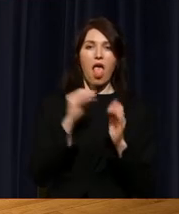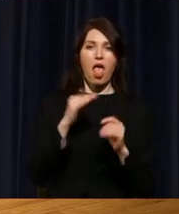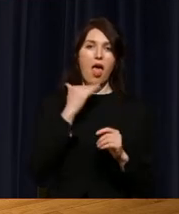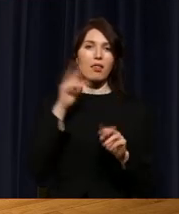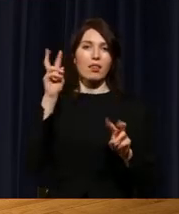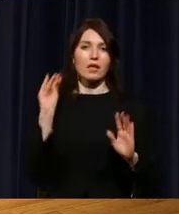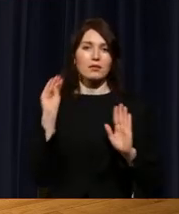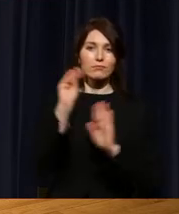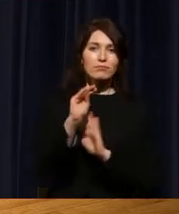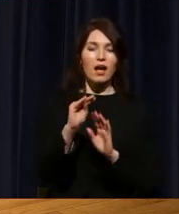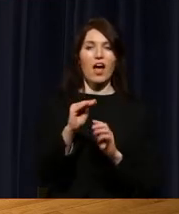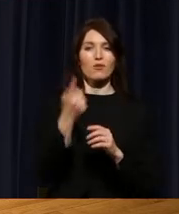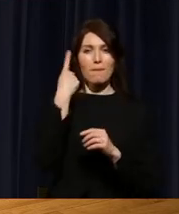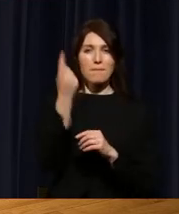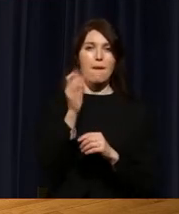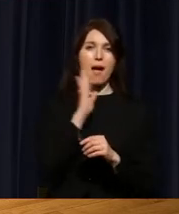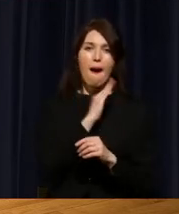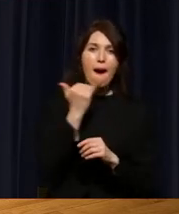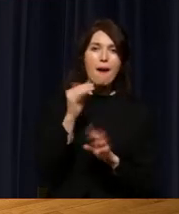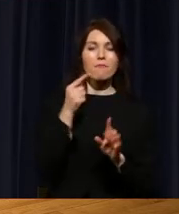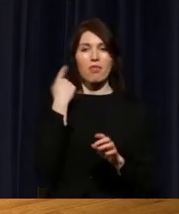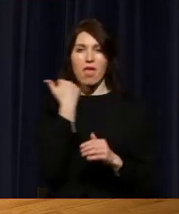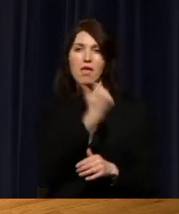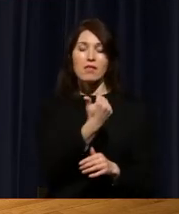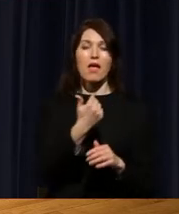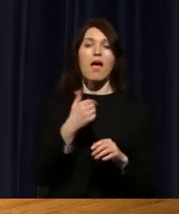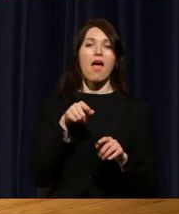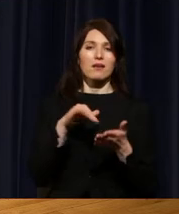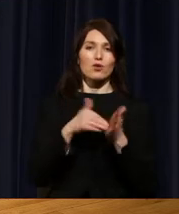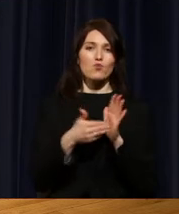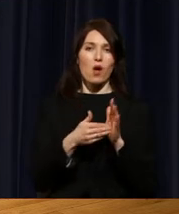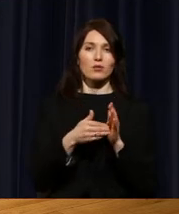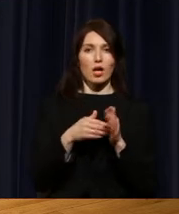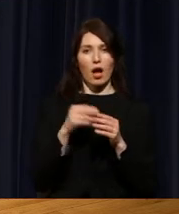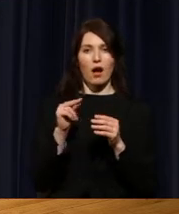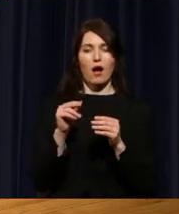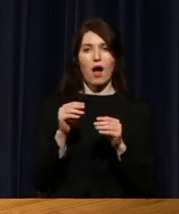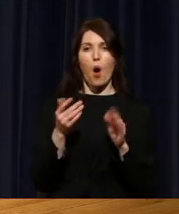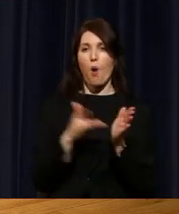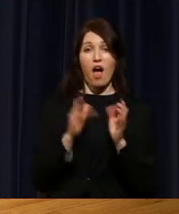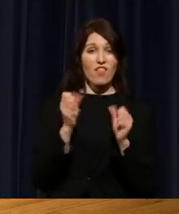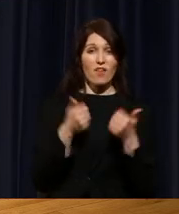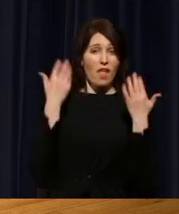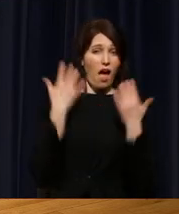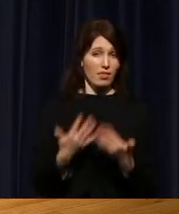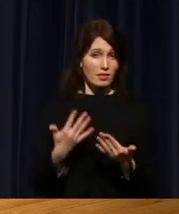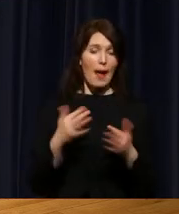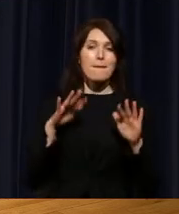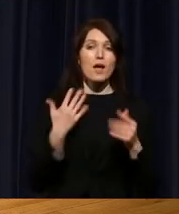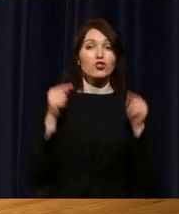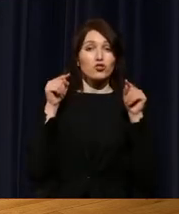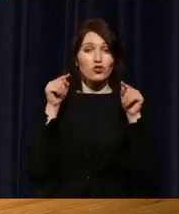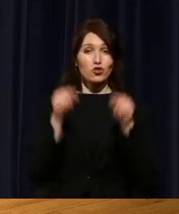e-klasē kādu īziņu mammai vai tētim, un tad tā situācija kaut kādā veidā atrisinās. Bet